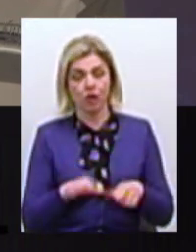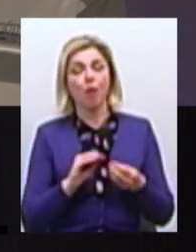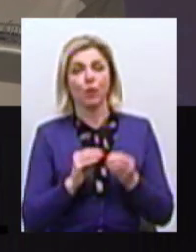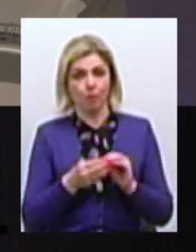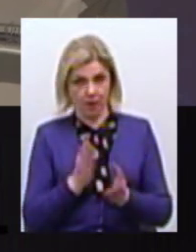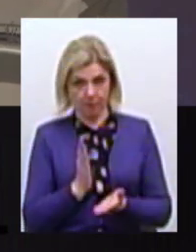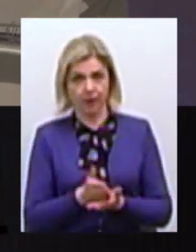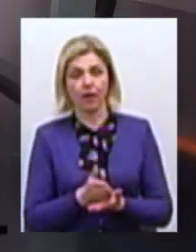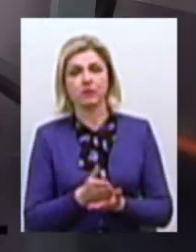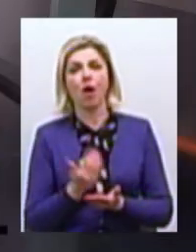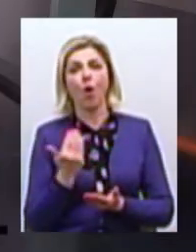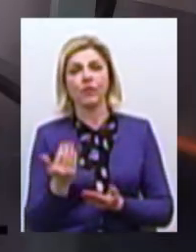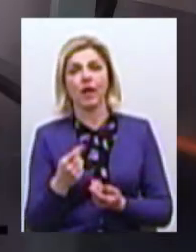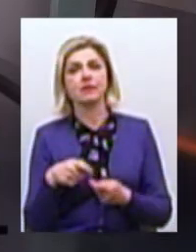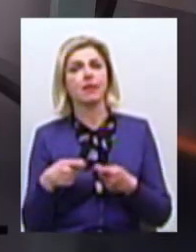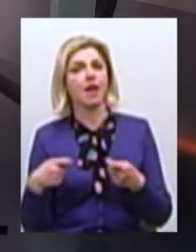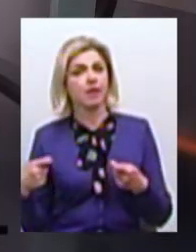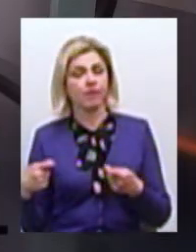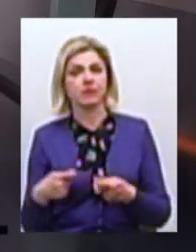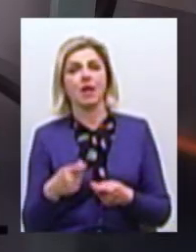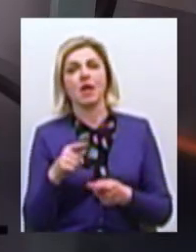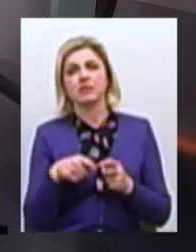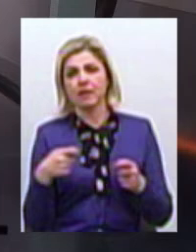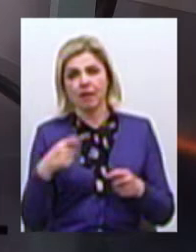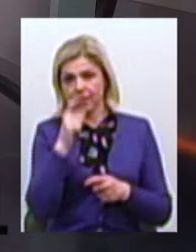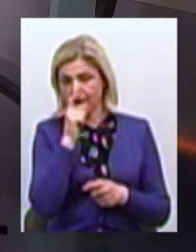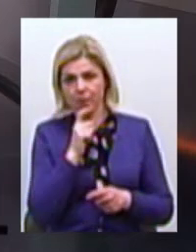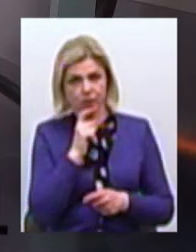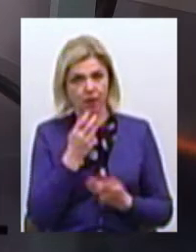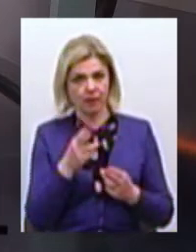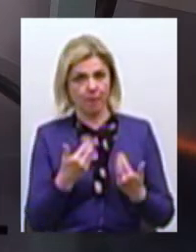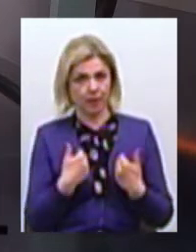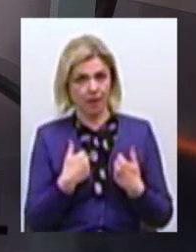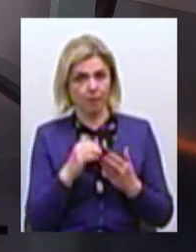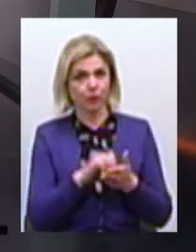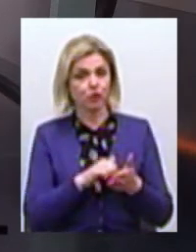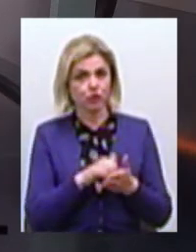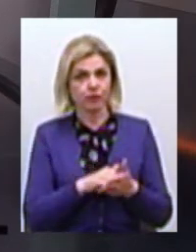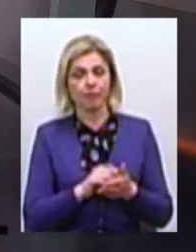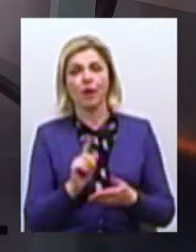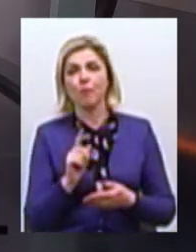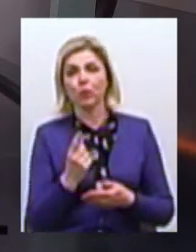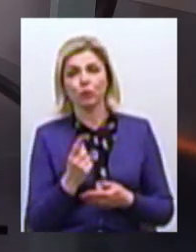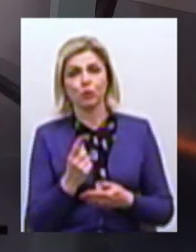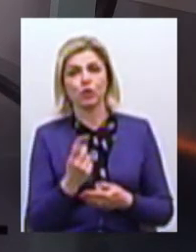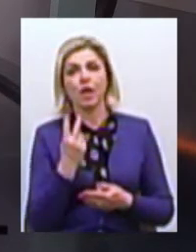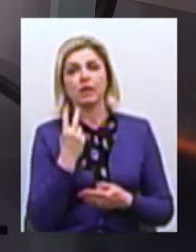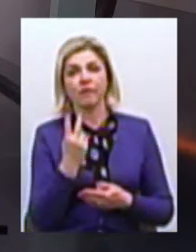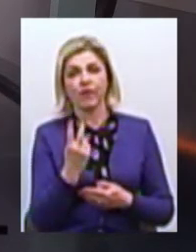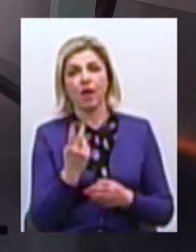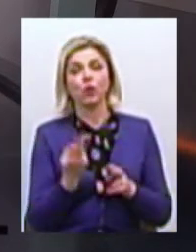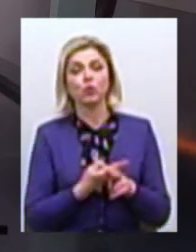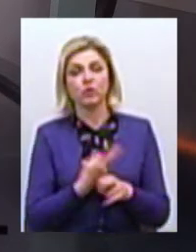есть, она затягивается. Затягивается по непонятным для меня причинам, потому что отсутствие